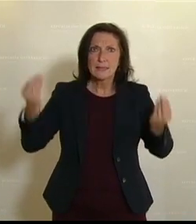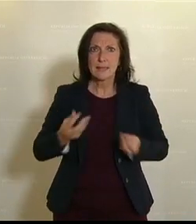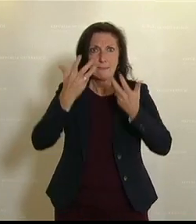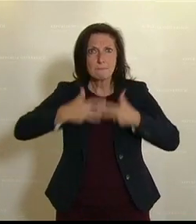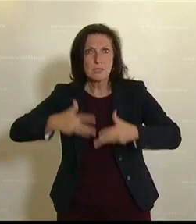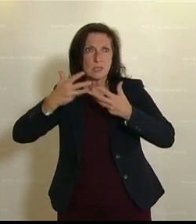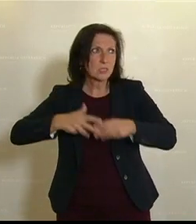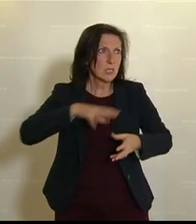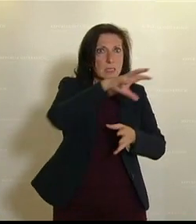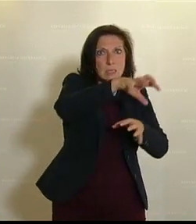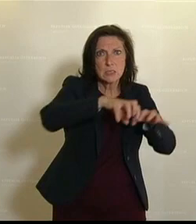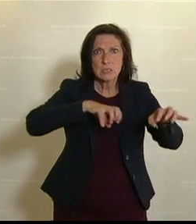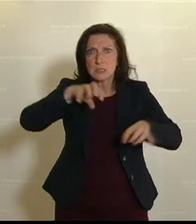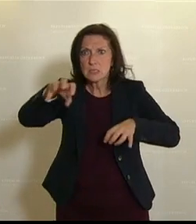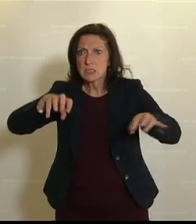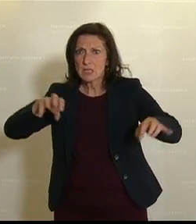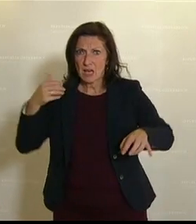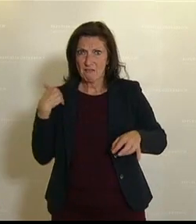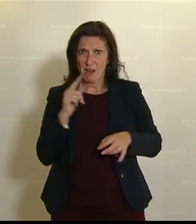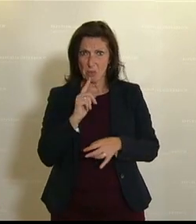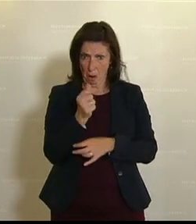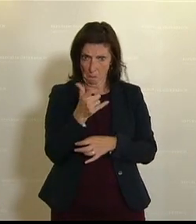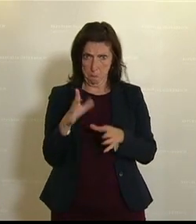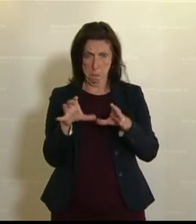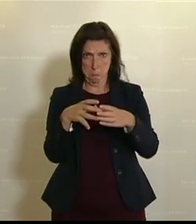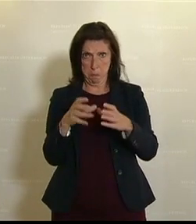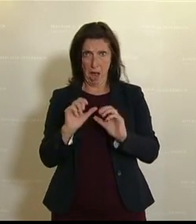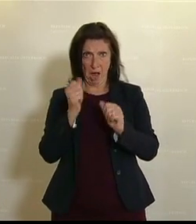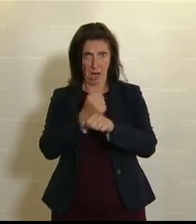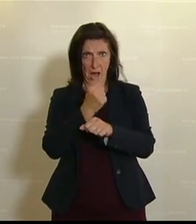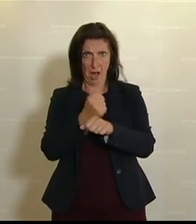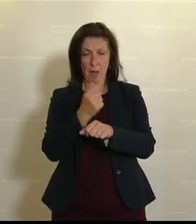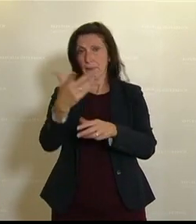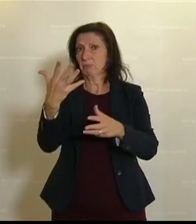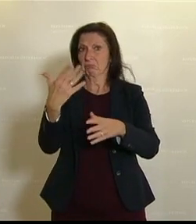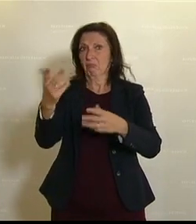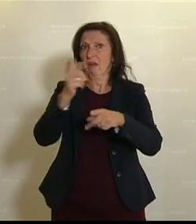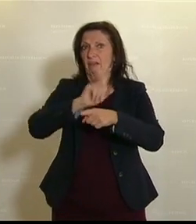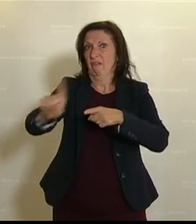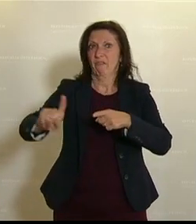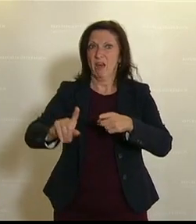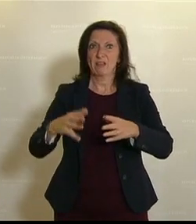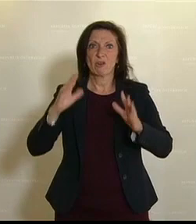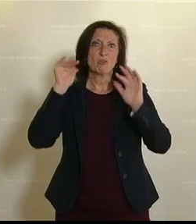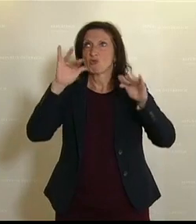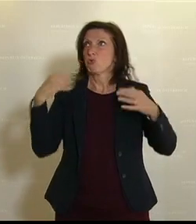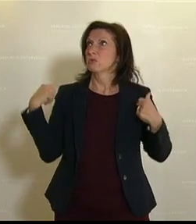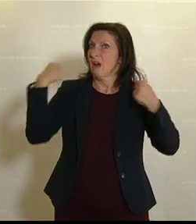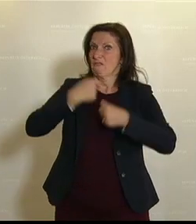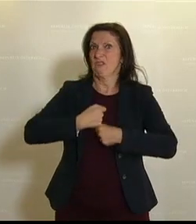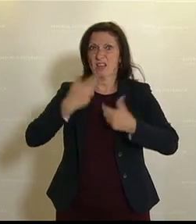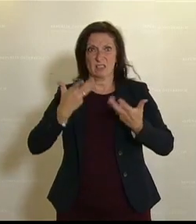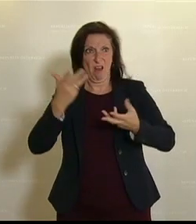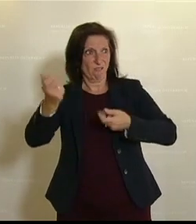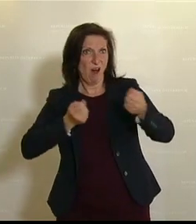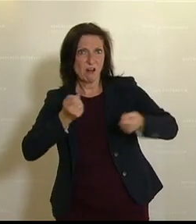nur einige Kompanien im Einsatz waren. Und es waren so banale Dinge wie zum Beispiel Sicherheitsholster, Schutzwesten und natürlich auch